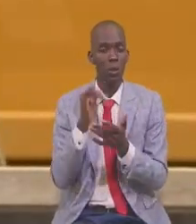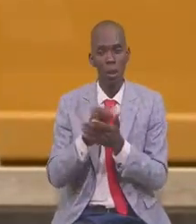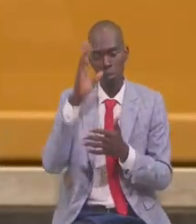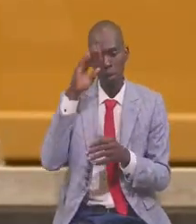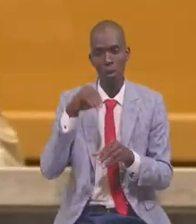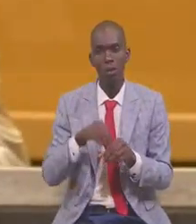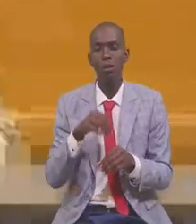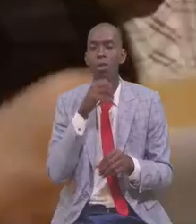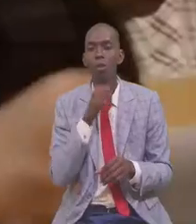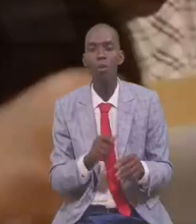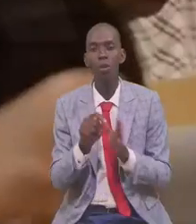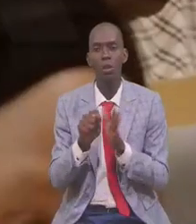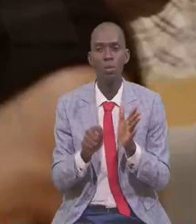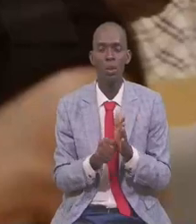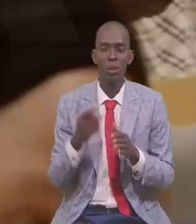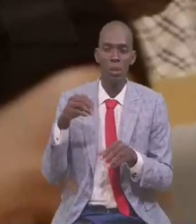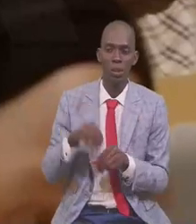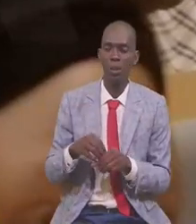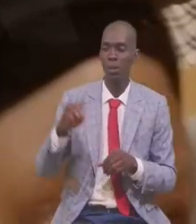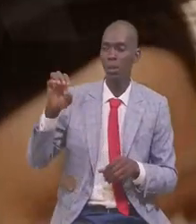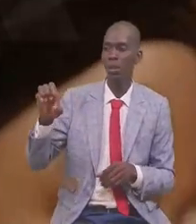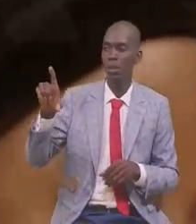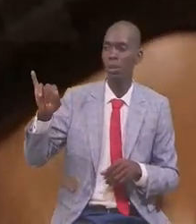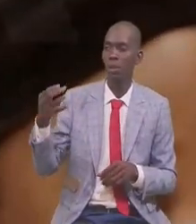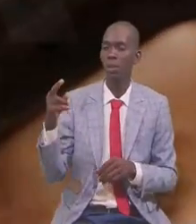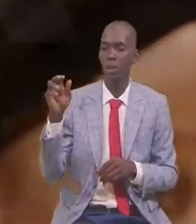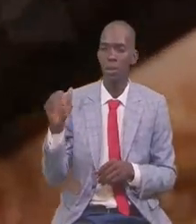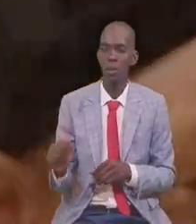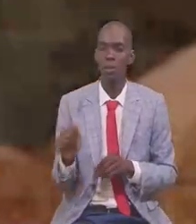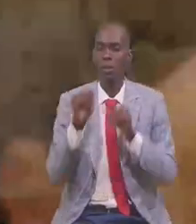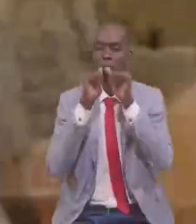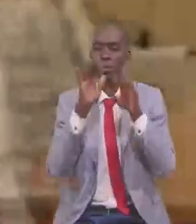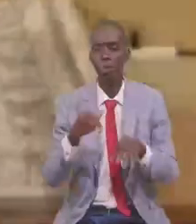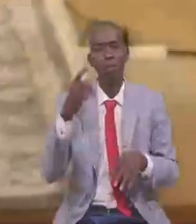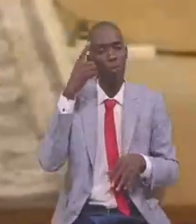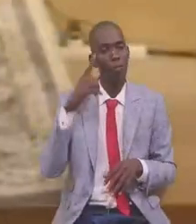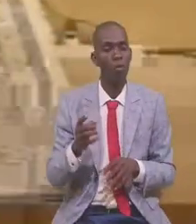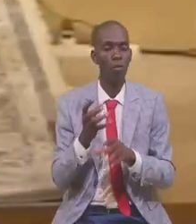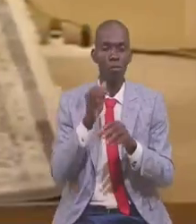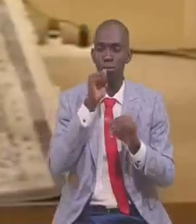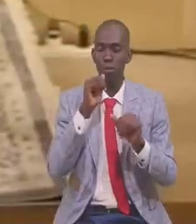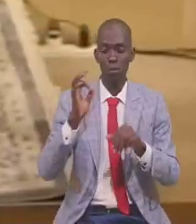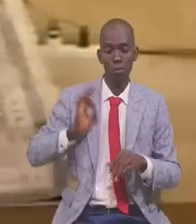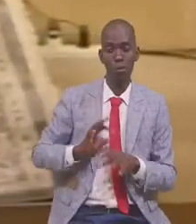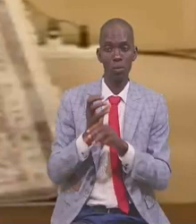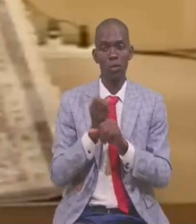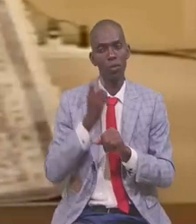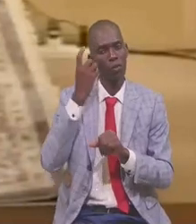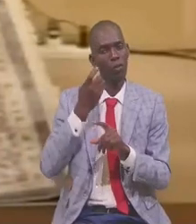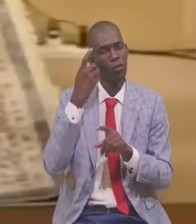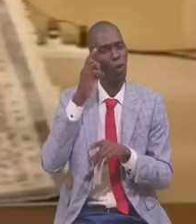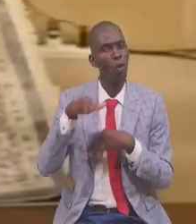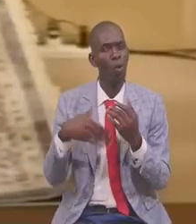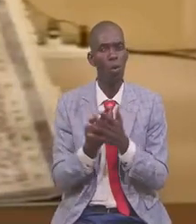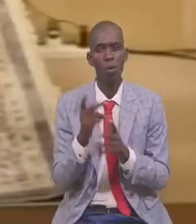en Élisée. Les bénédictions du bénéficiaire. pour d'autres personnes. Parce qu'il a demandé l'esprit, pas pour